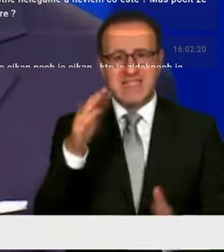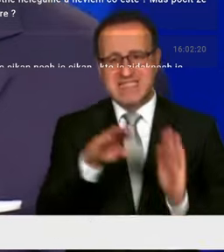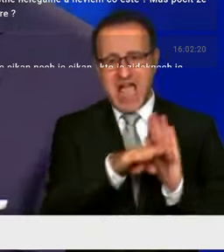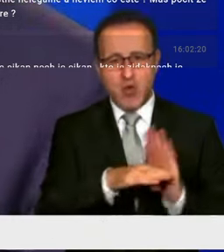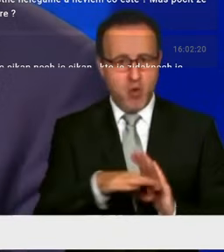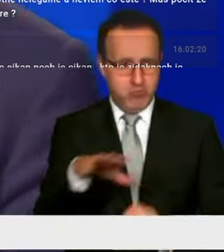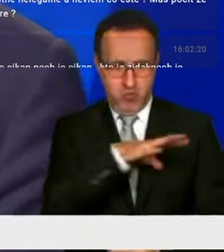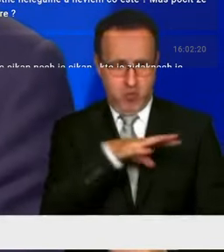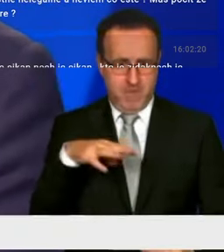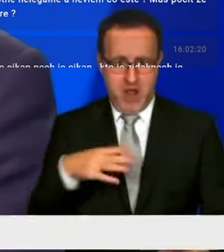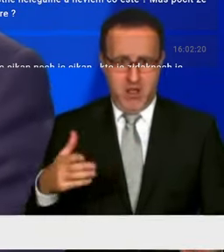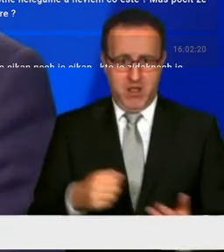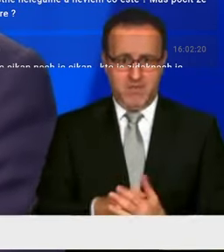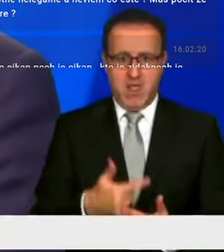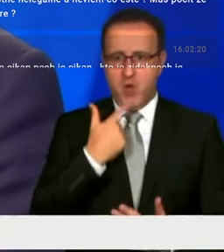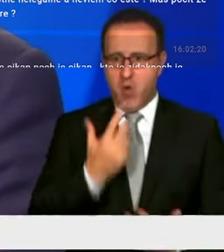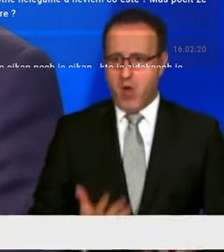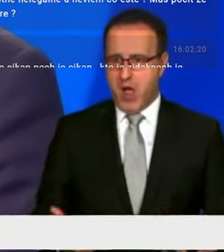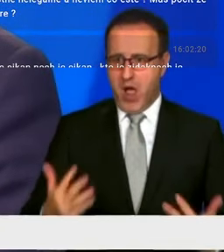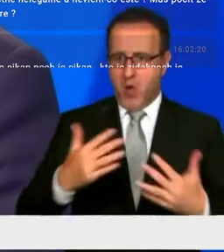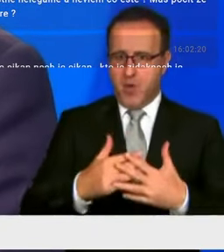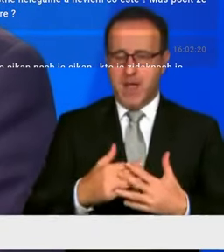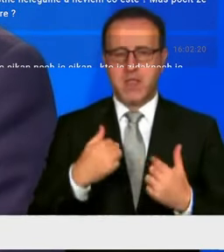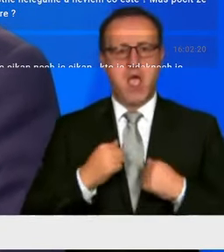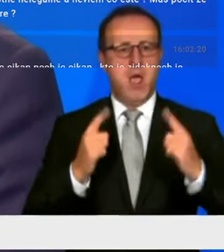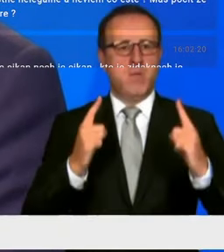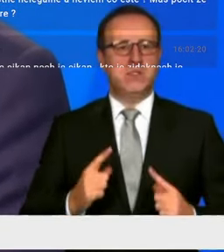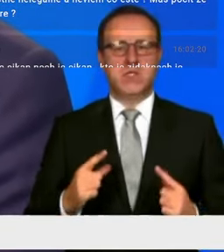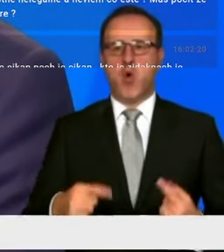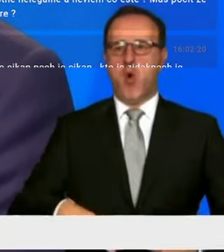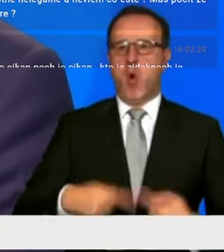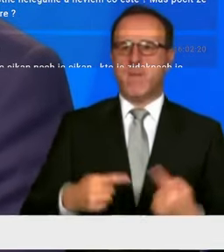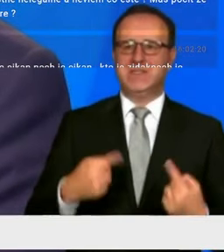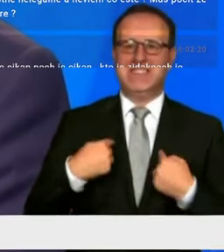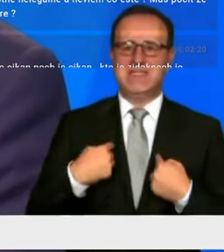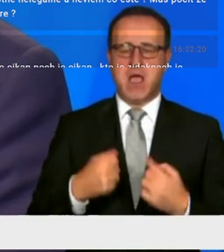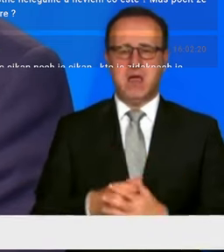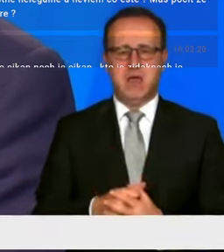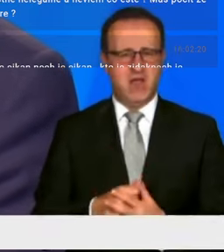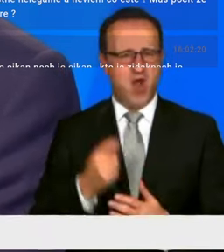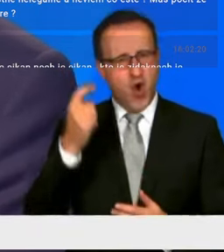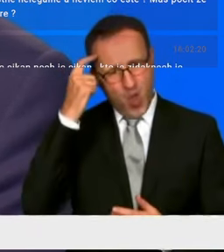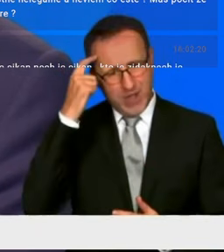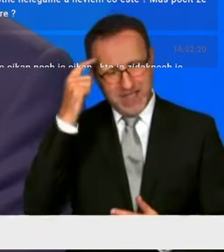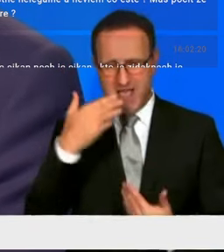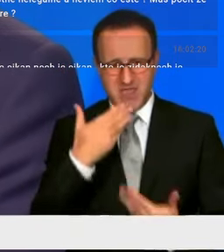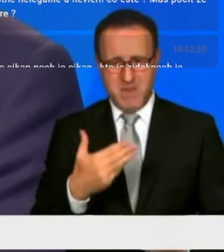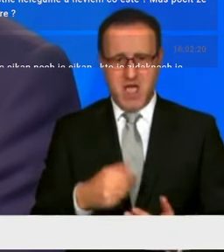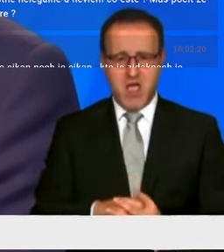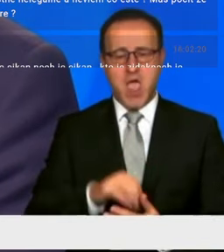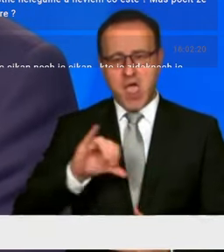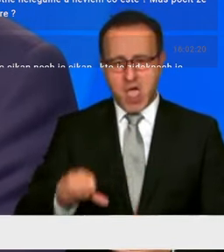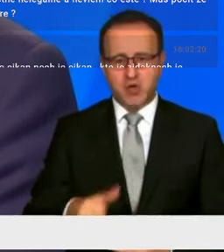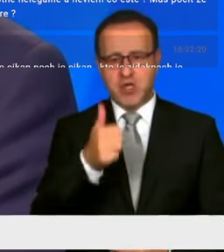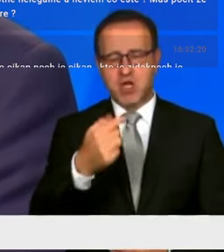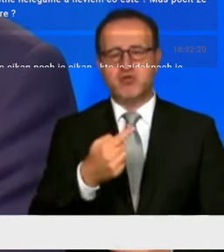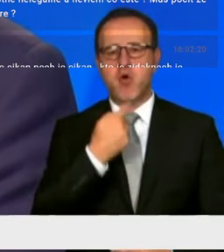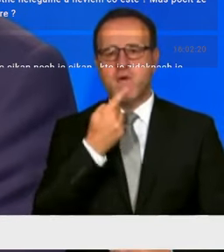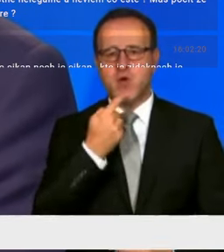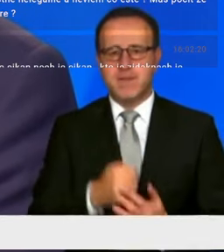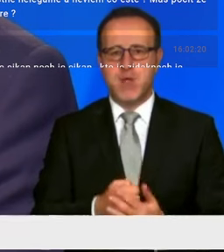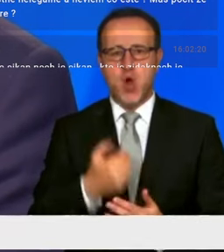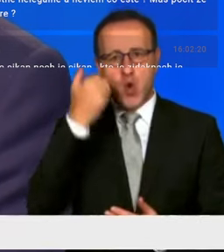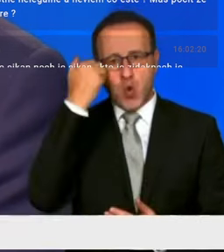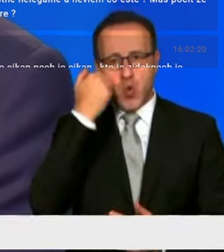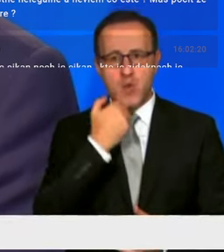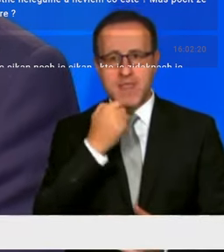ale ako automaticky sa stavať do pozície nejakej opozície je absolútne nelogické a ešte raz hovorím tým keď vás občania